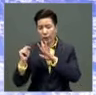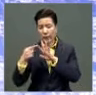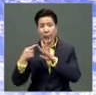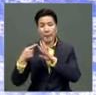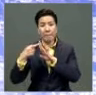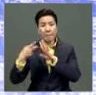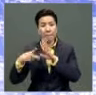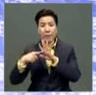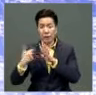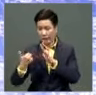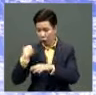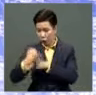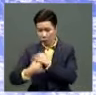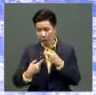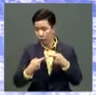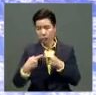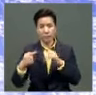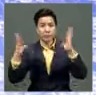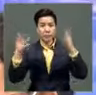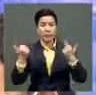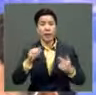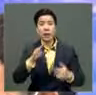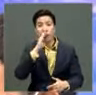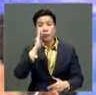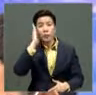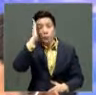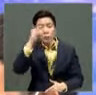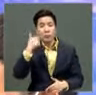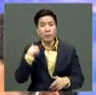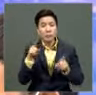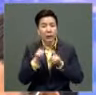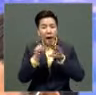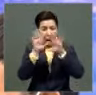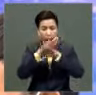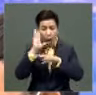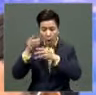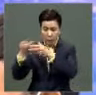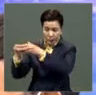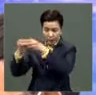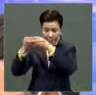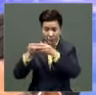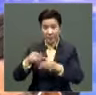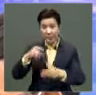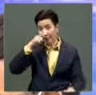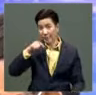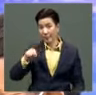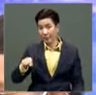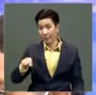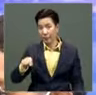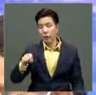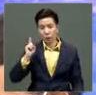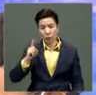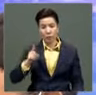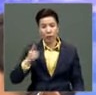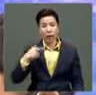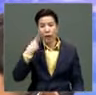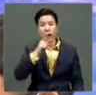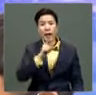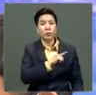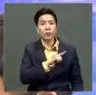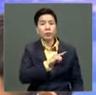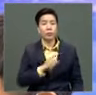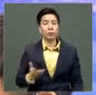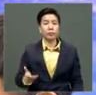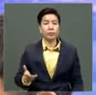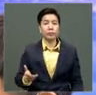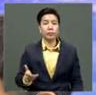บตรงนี้แล้วก็ยังไม่มีครับกับอันนี ้และหลังจากนี้ถ้าเกิดว่าจะมีเคสลักษณะการเข้ามาในประเทศไทยแบบนี้อีกเนี่ย ต้องทบทวนครับ หน่วยงานไหนจะต้องเป็นผู้รับผิดช